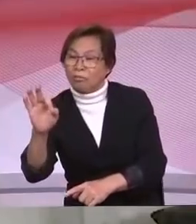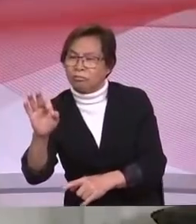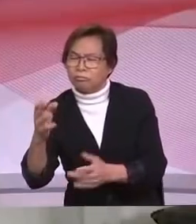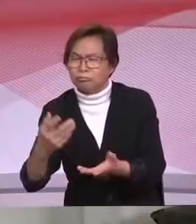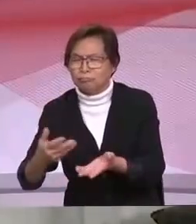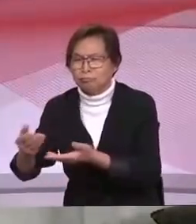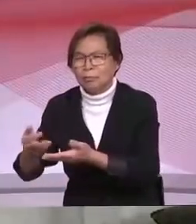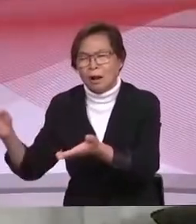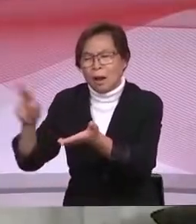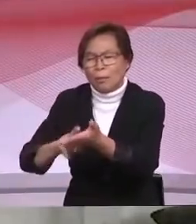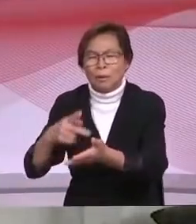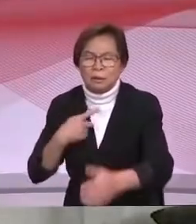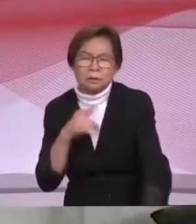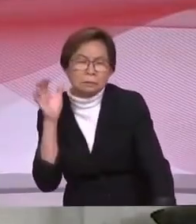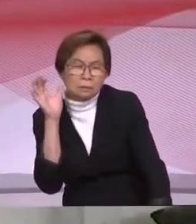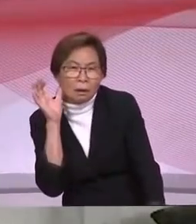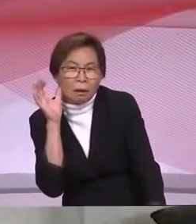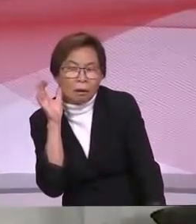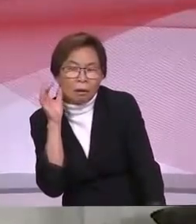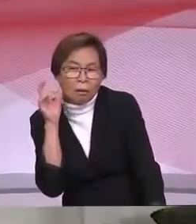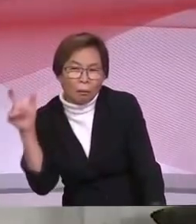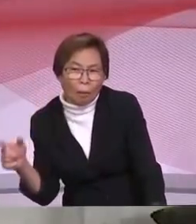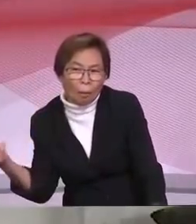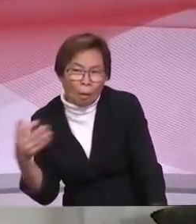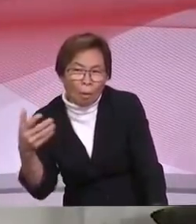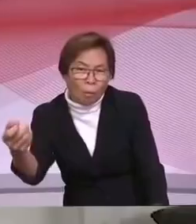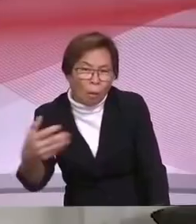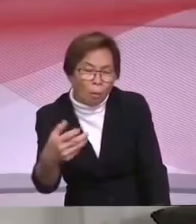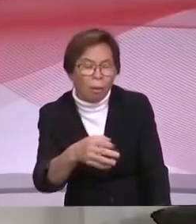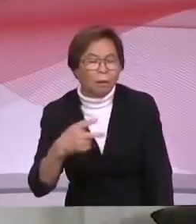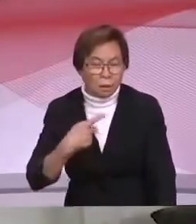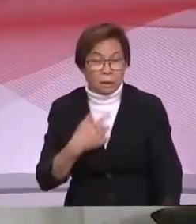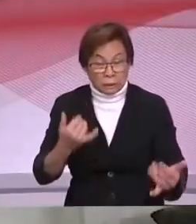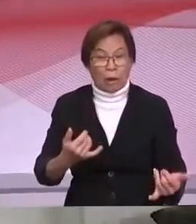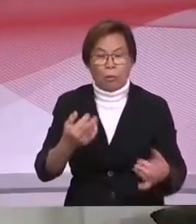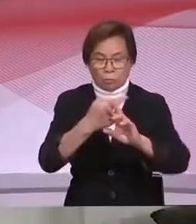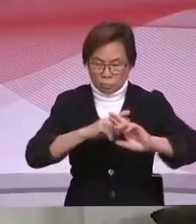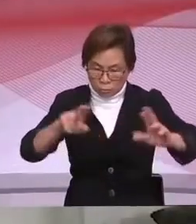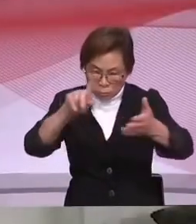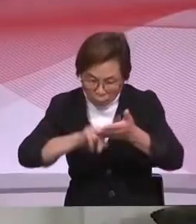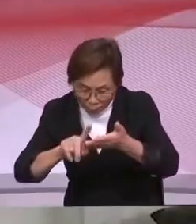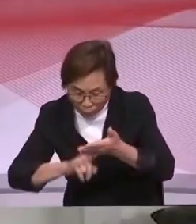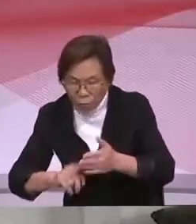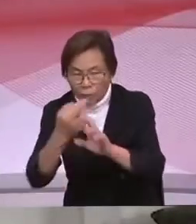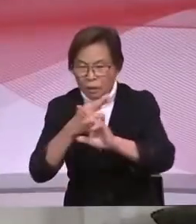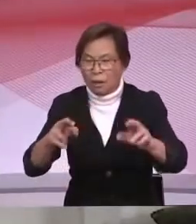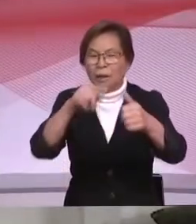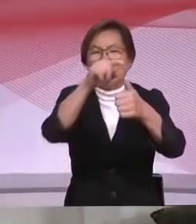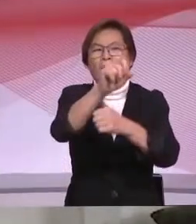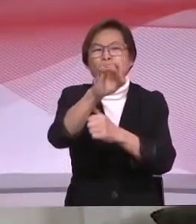Jadi kita sedang meneliti dan juga menyediakan SOP dan berbagai-bagai